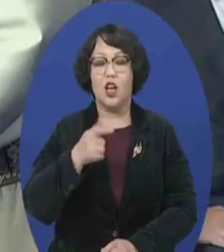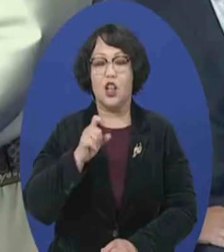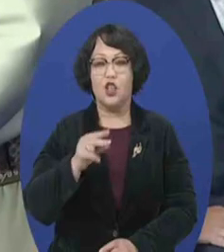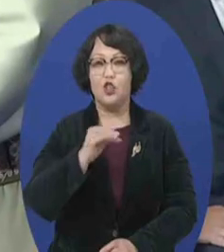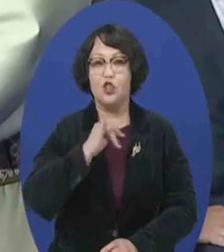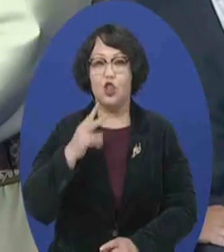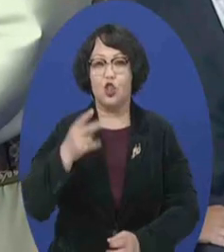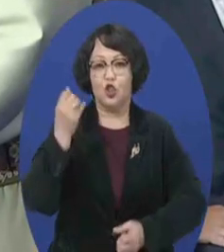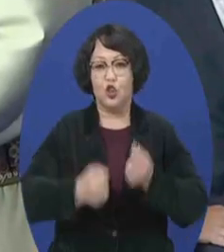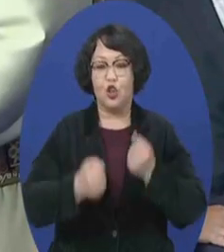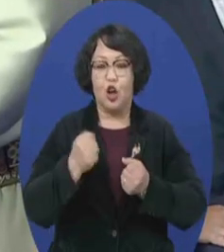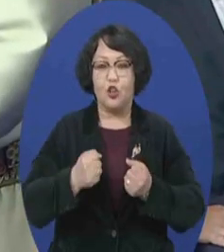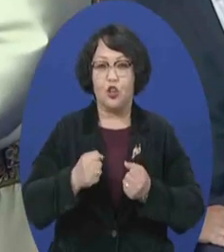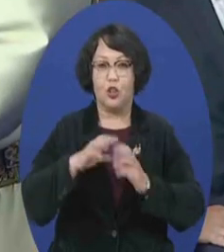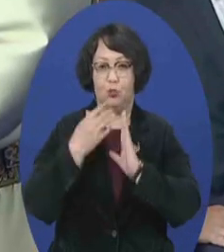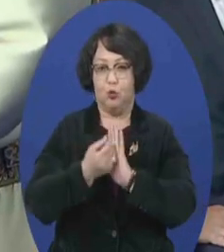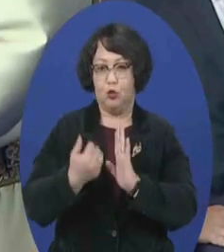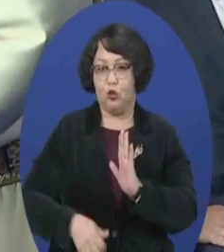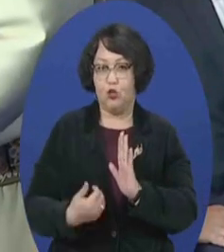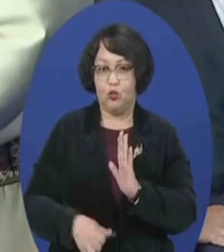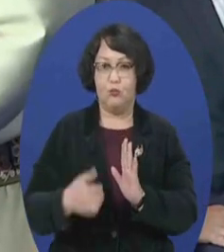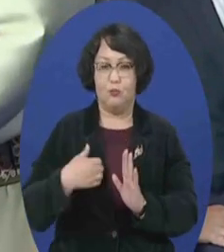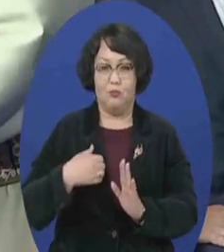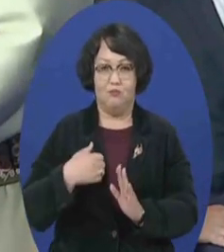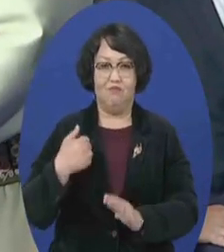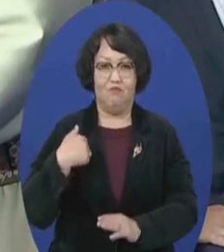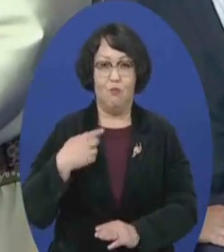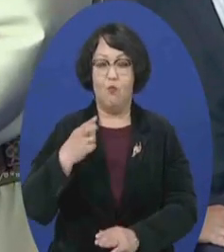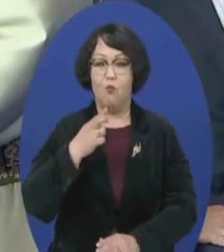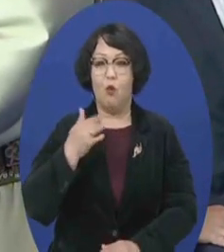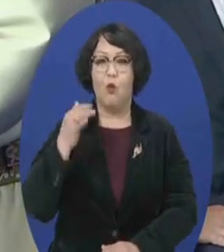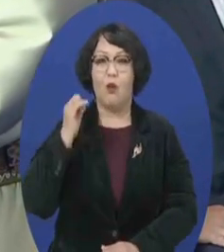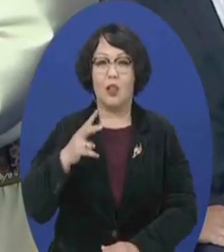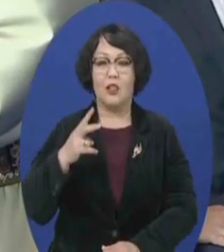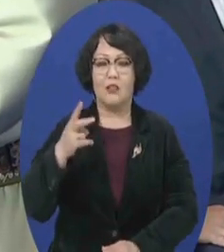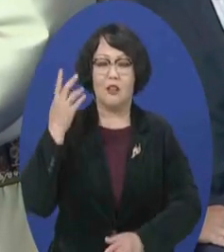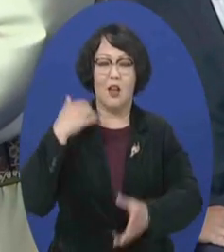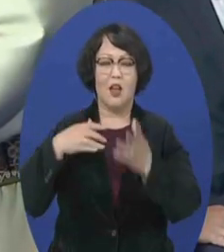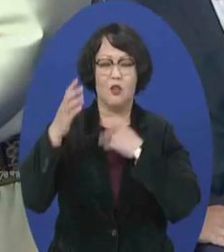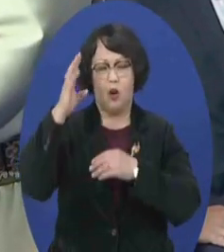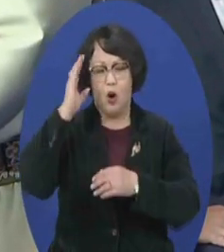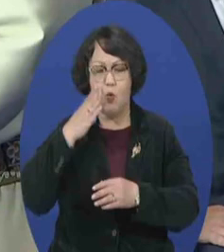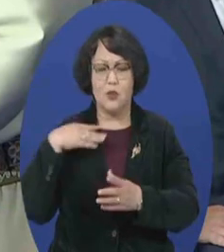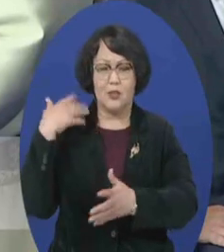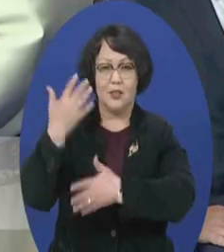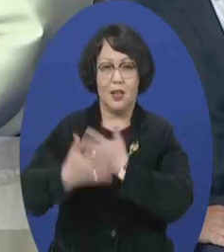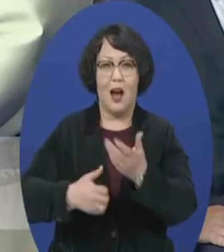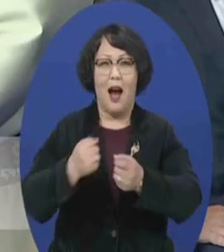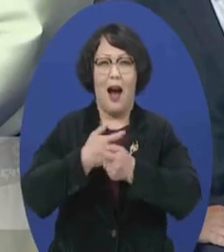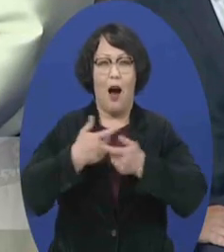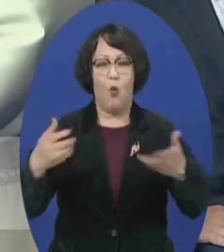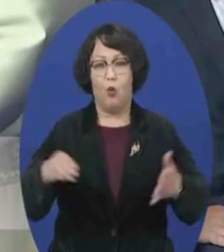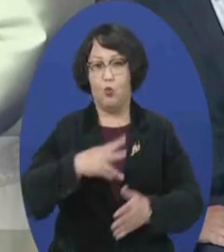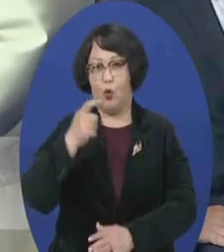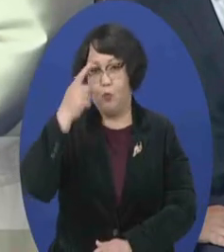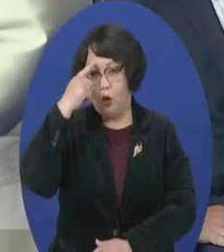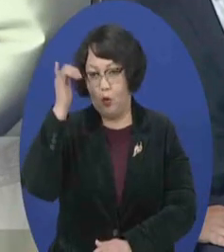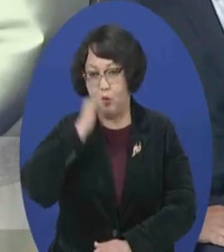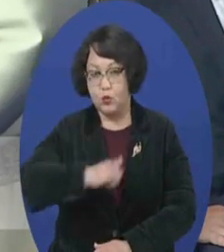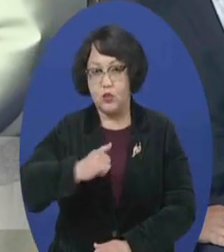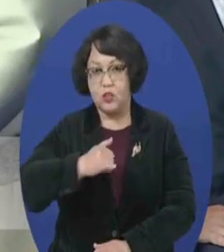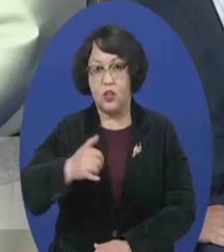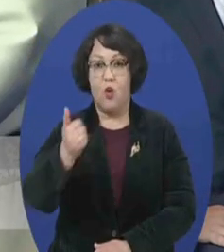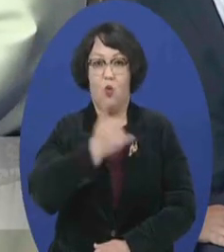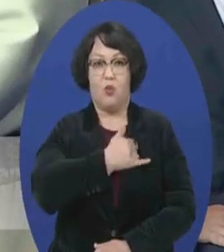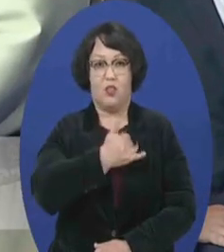надад буурал дээдсээс өвлөгдөн ирсэн агва түүхт Монгол төрийг тэргүүлэх их хөв заяаг